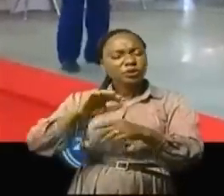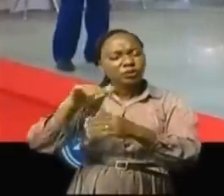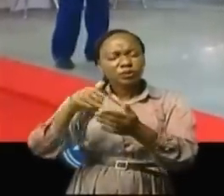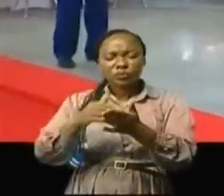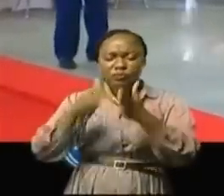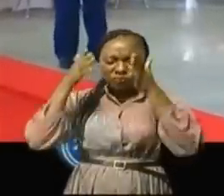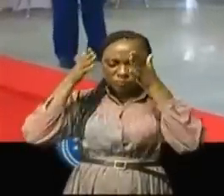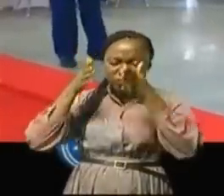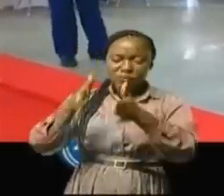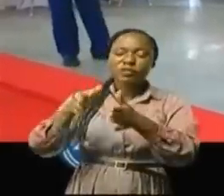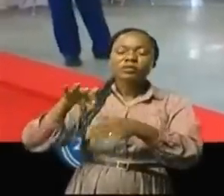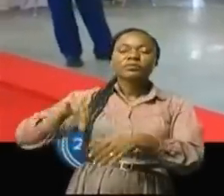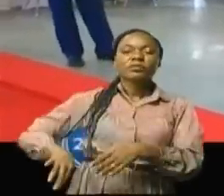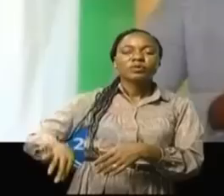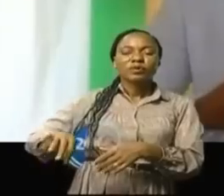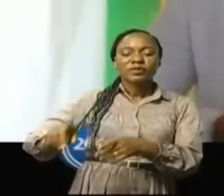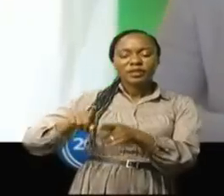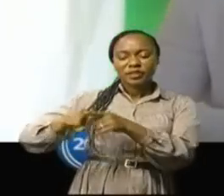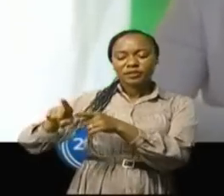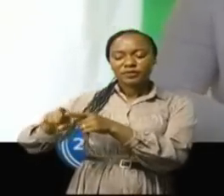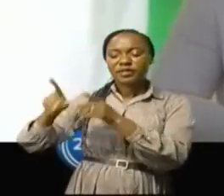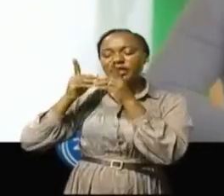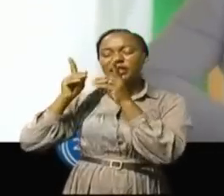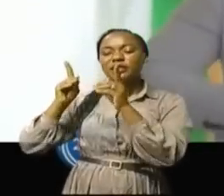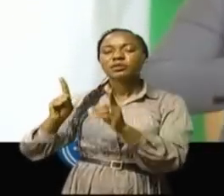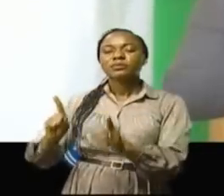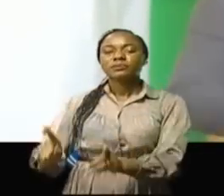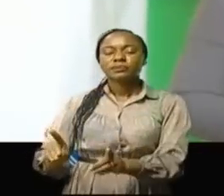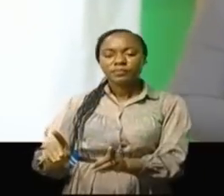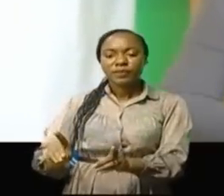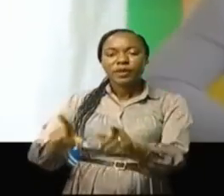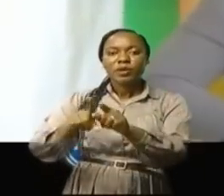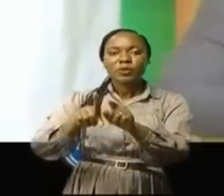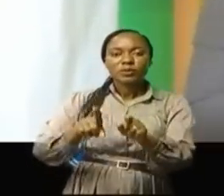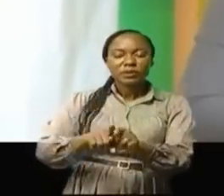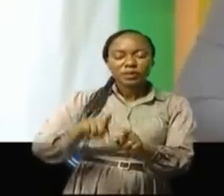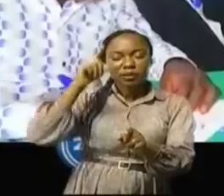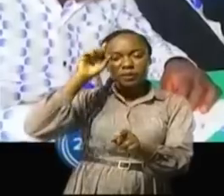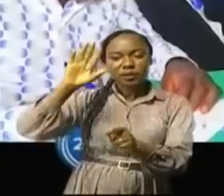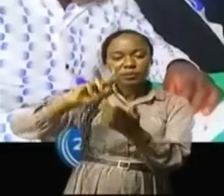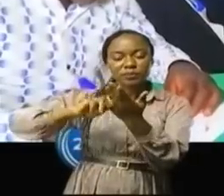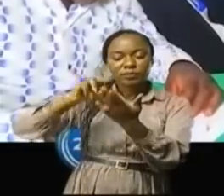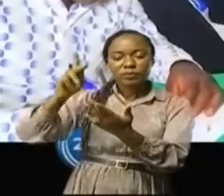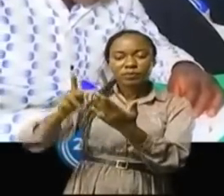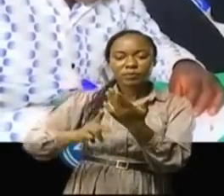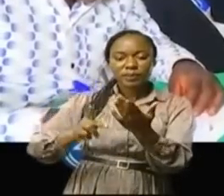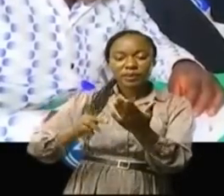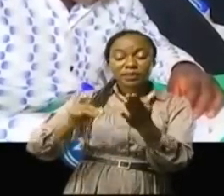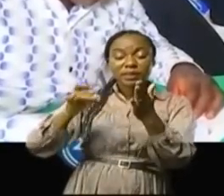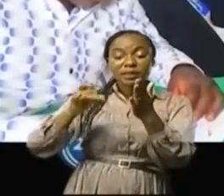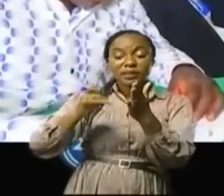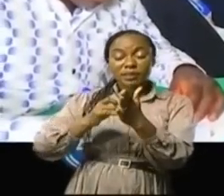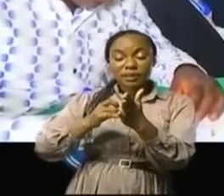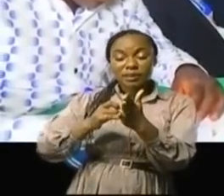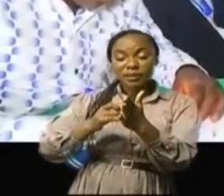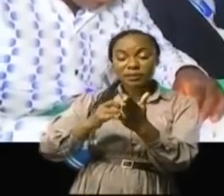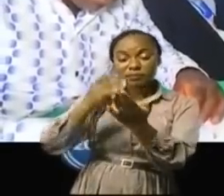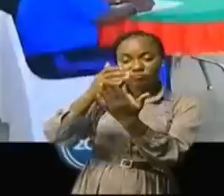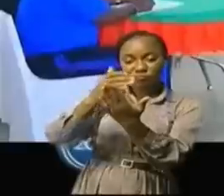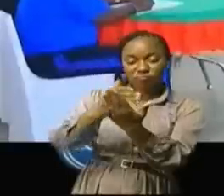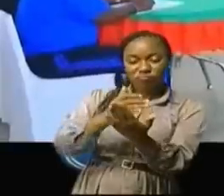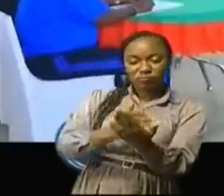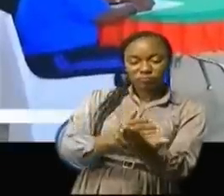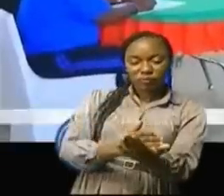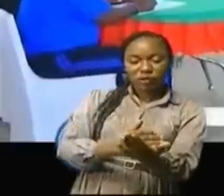avec beaucoup d'intérêt les différentes interventions. Au terme de ce programme, cette démarche doit être étendue à